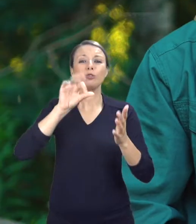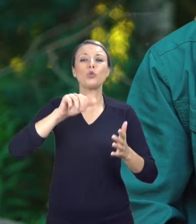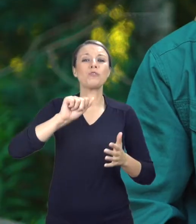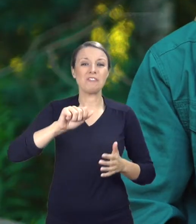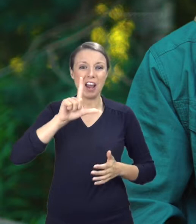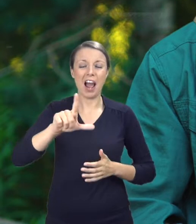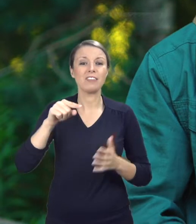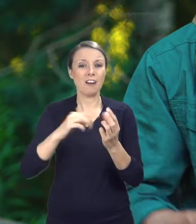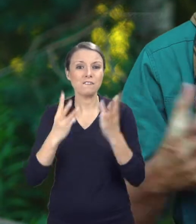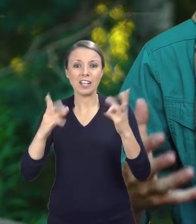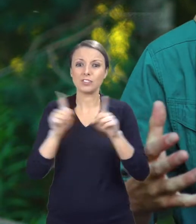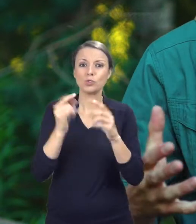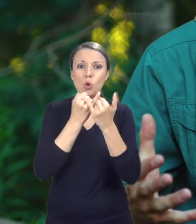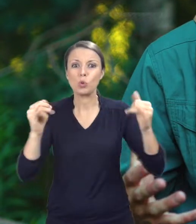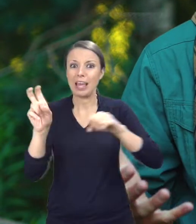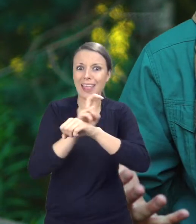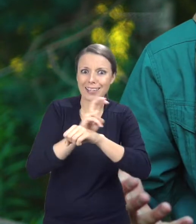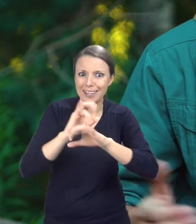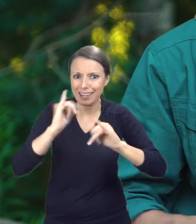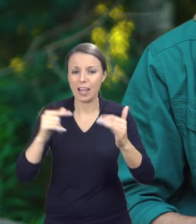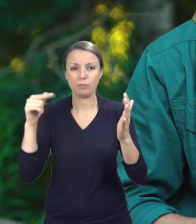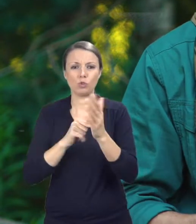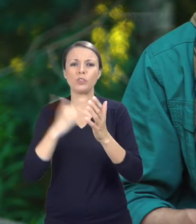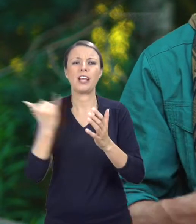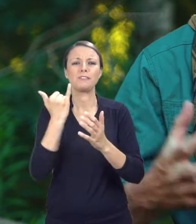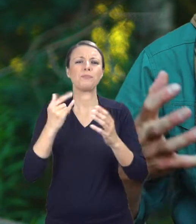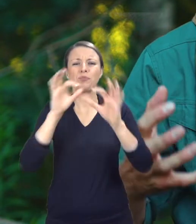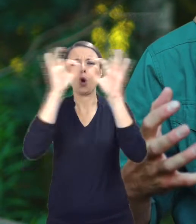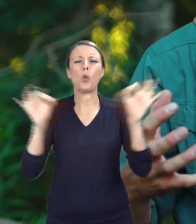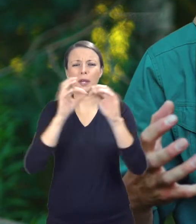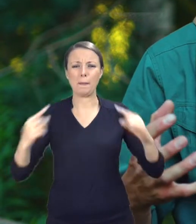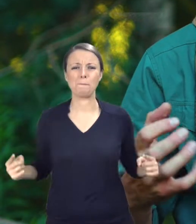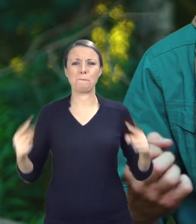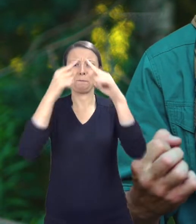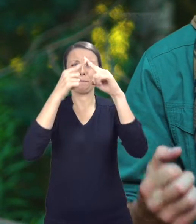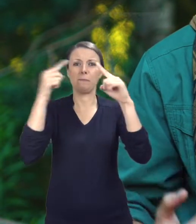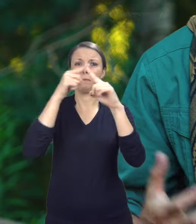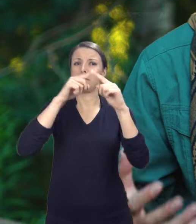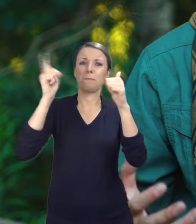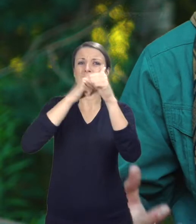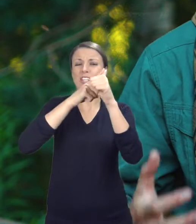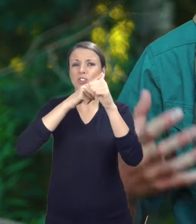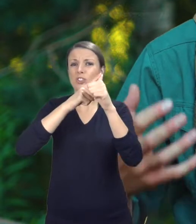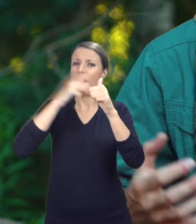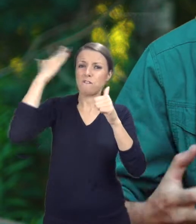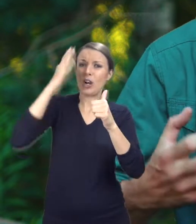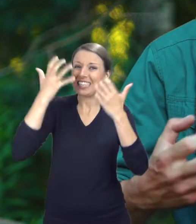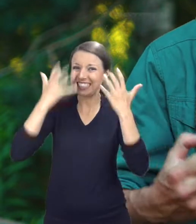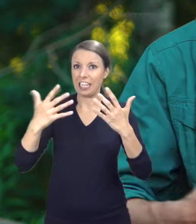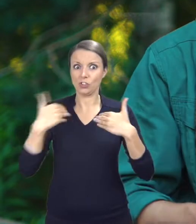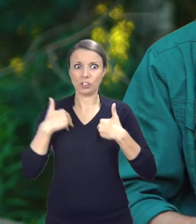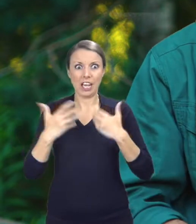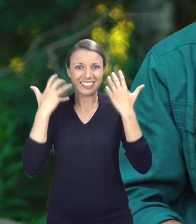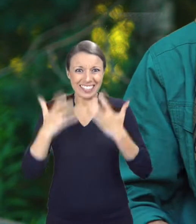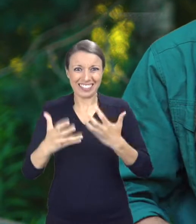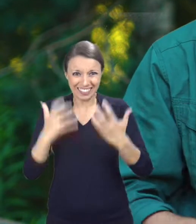filarów przetrwania, bo mówimy zawsze o takiej piramidzie przetrwania, gdzie najpierw liczy się ta wola, chęć życia. Jeżeli chcesz żyć, to już jesteś w stanie